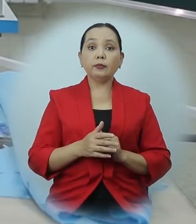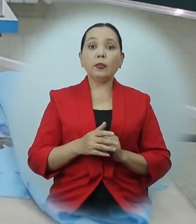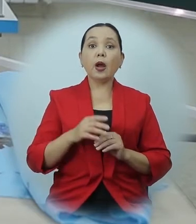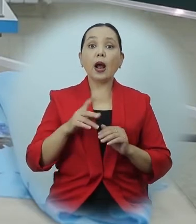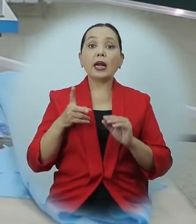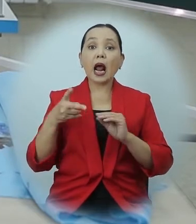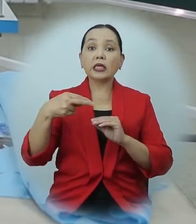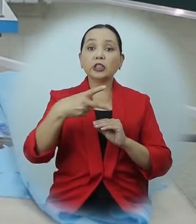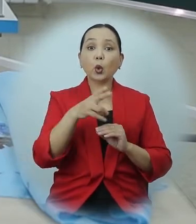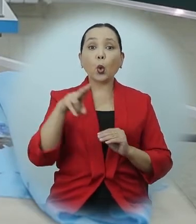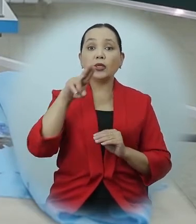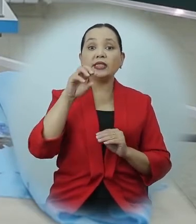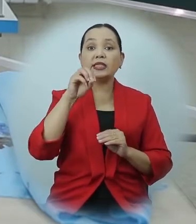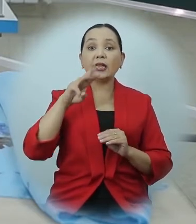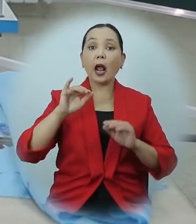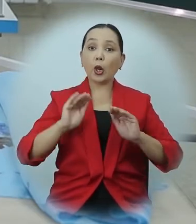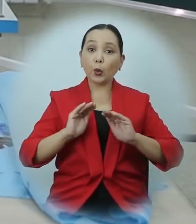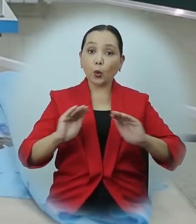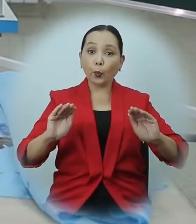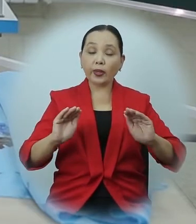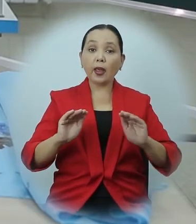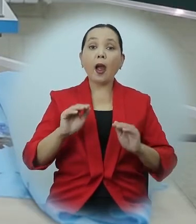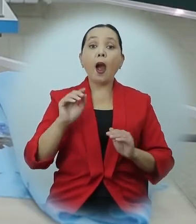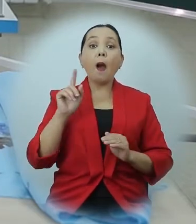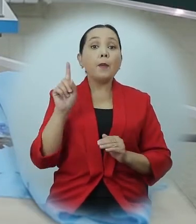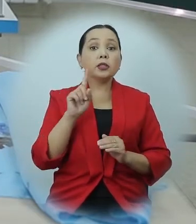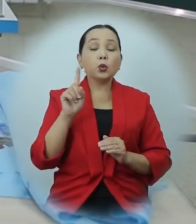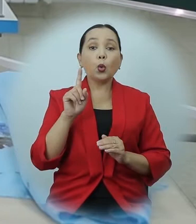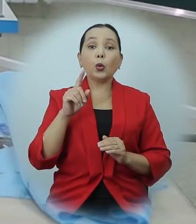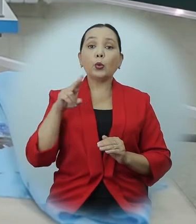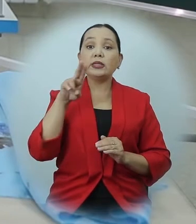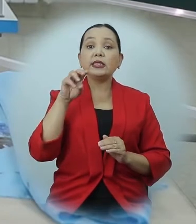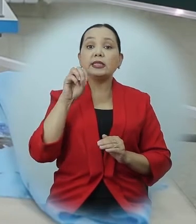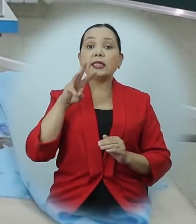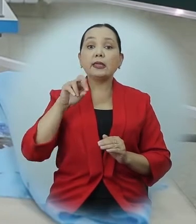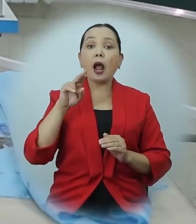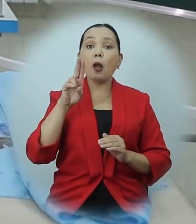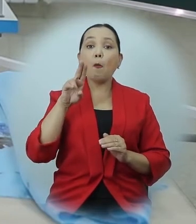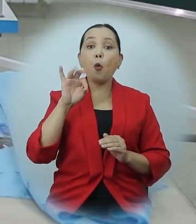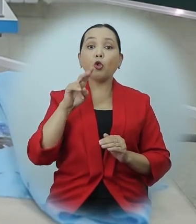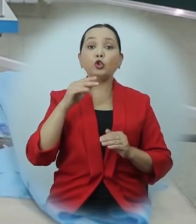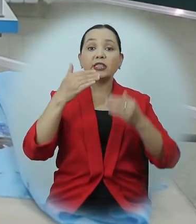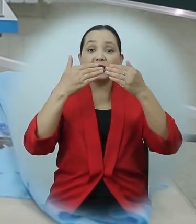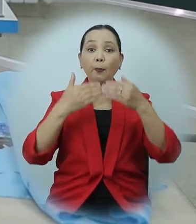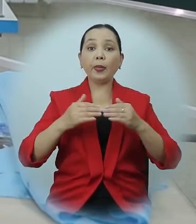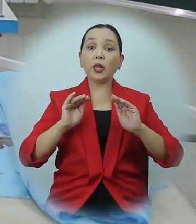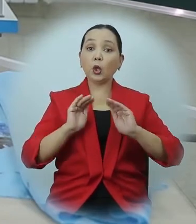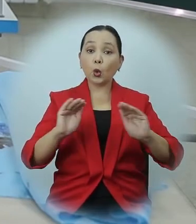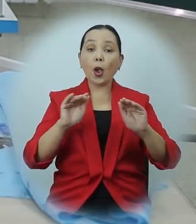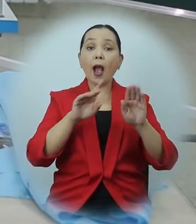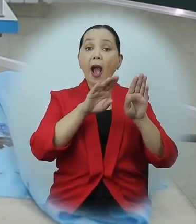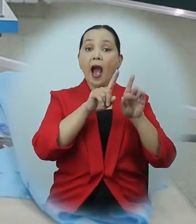к раскрою деталей юбки. Поскольку у нас детали полочки и спинки юбки